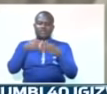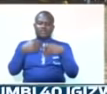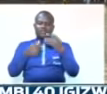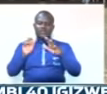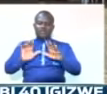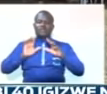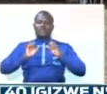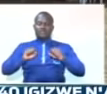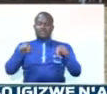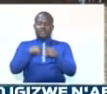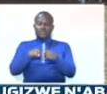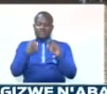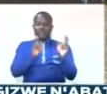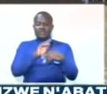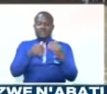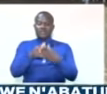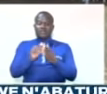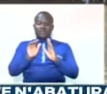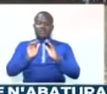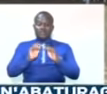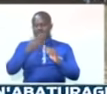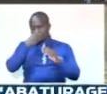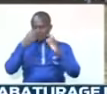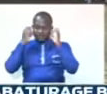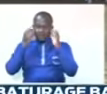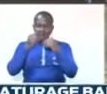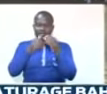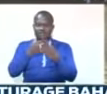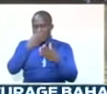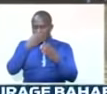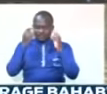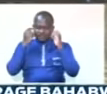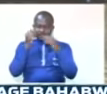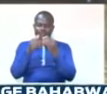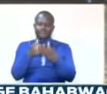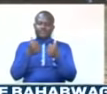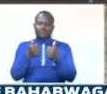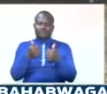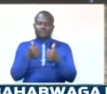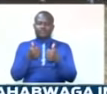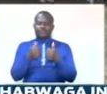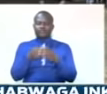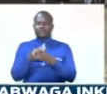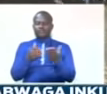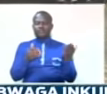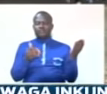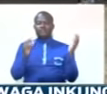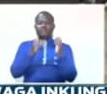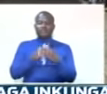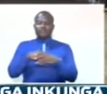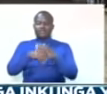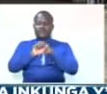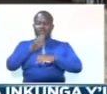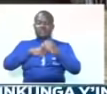kwirinda nkuko bari basanzwe birinda bambara agapfukamunwa neza ku mazuru n'agapfukamazuru n'umunwa ndetse no mu